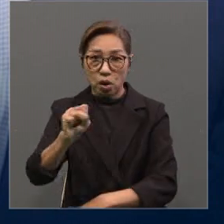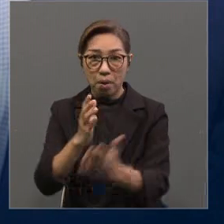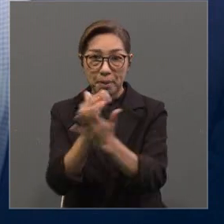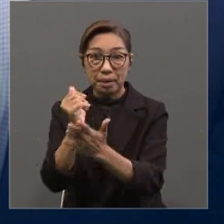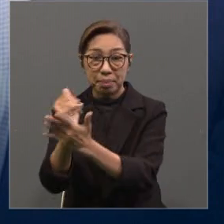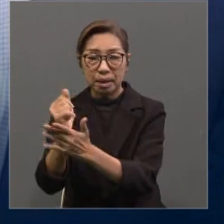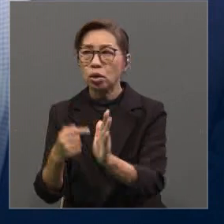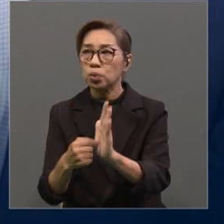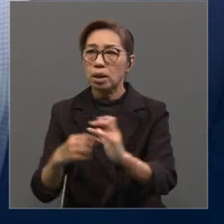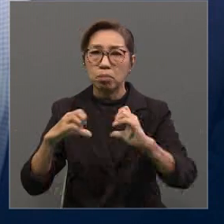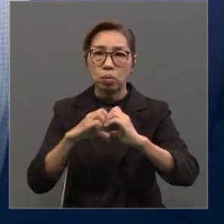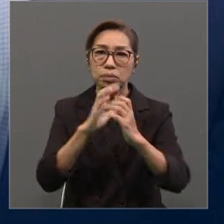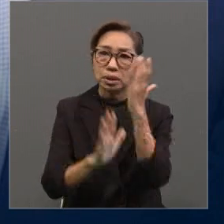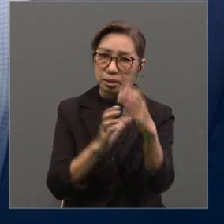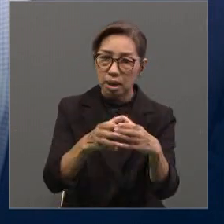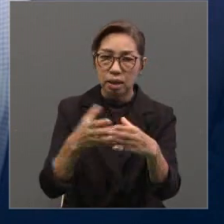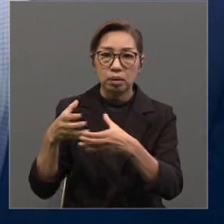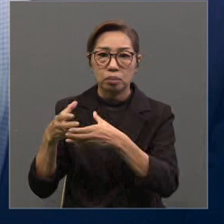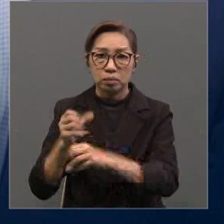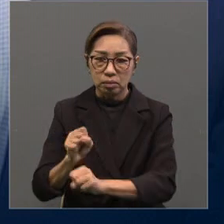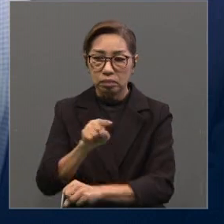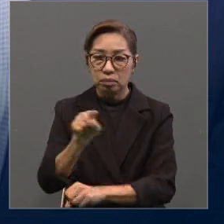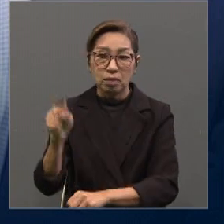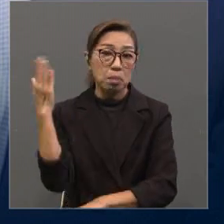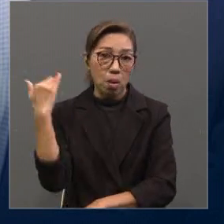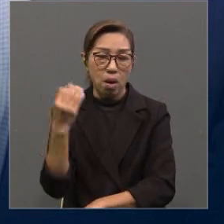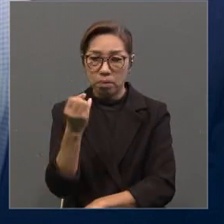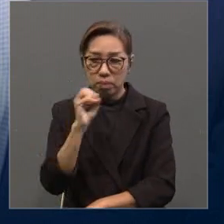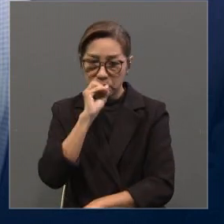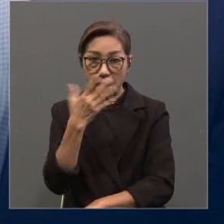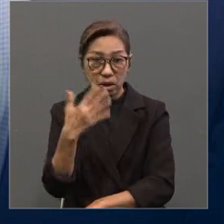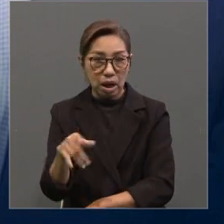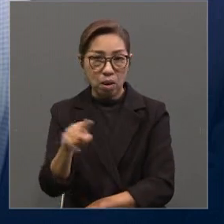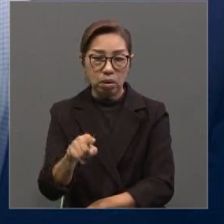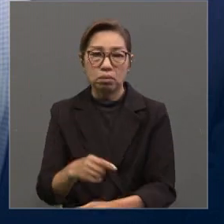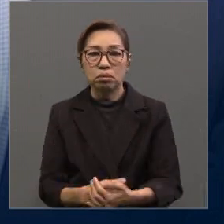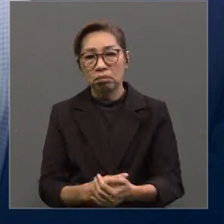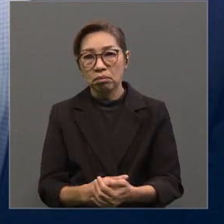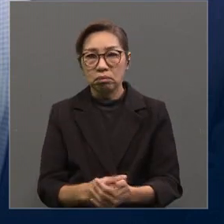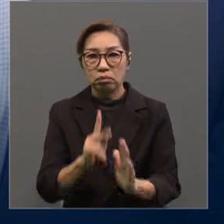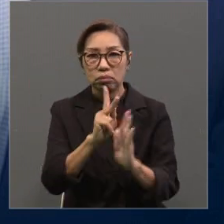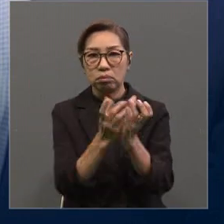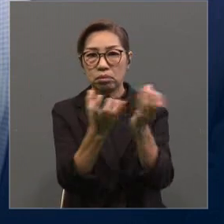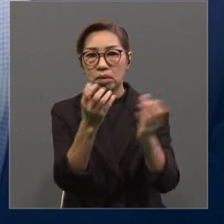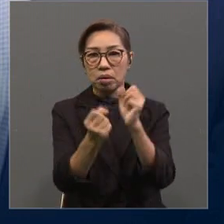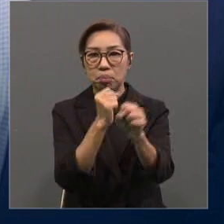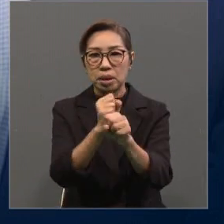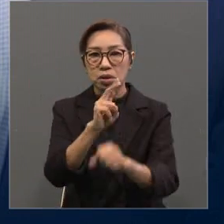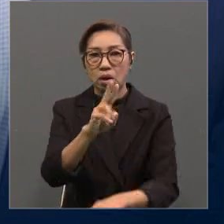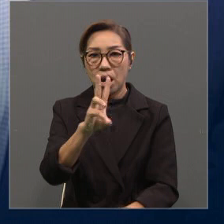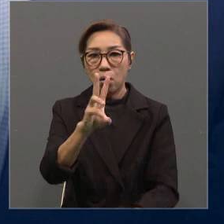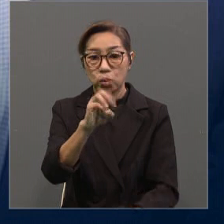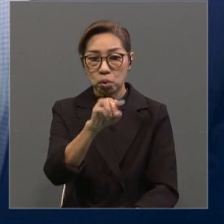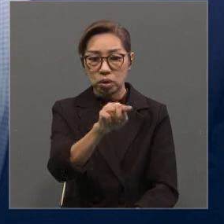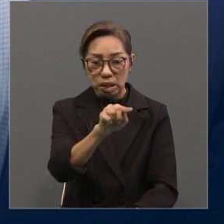ไม่ว่าจะเป็นภูมิใจไทยประชาธิปัตย์ที่เคยแสดงจุดยืนว่าไม่สนับสนุนรัฐธรรมนูญปี60ที่ให้อำนาจส.ว.